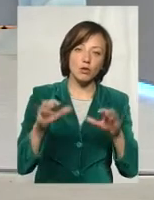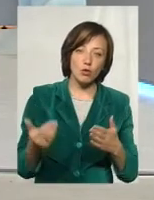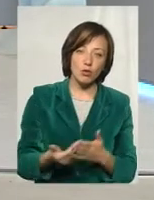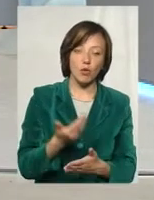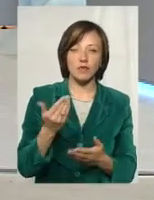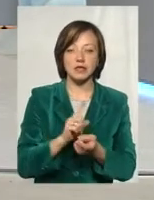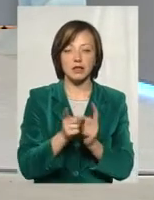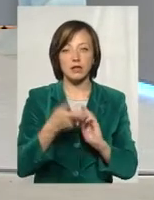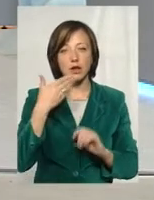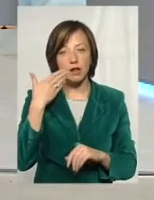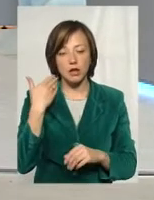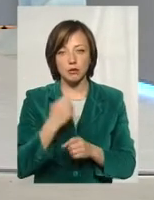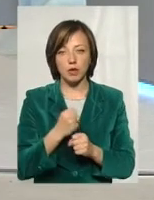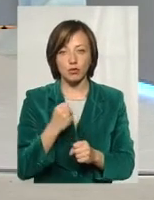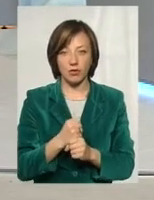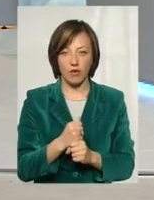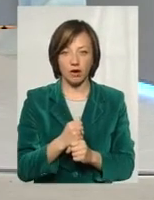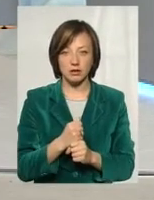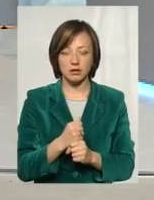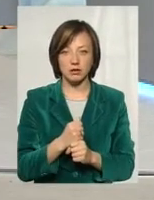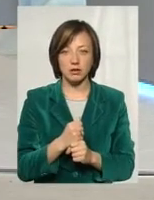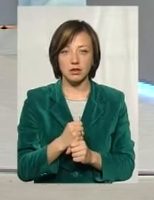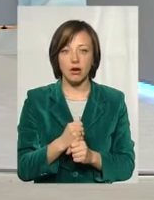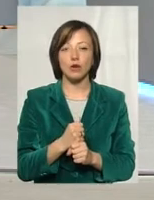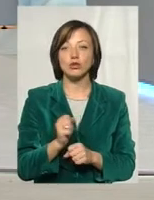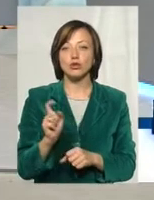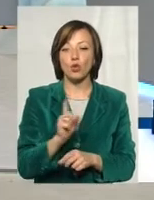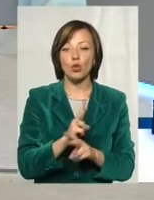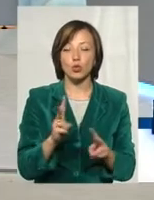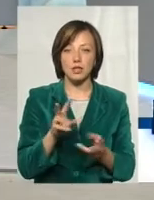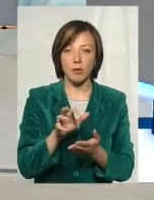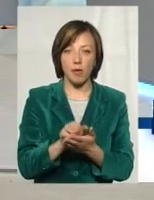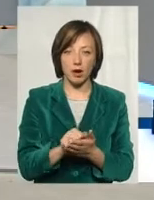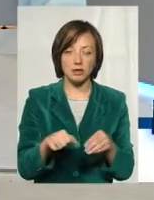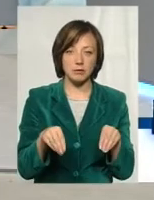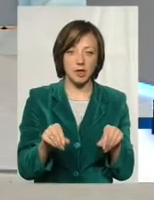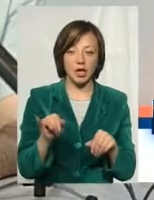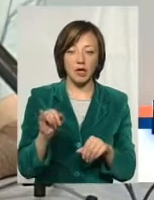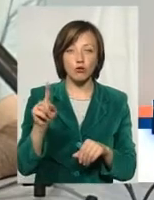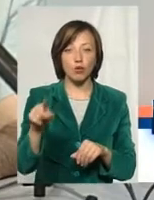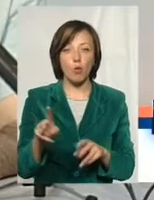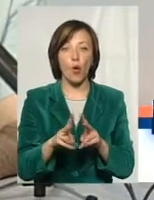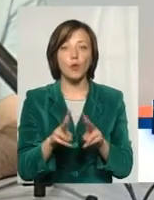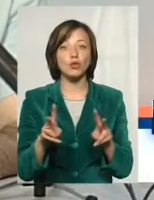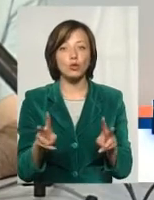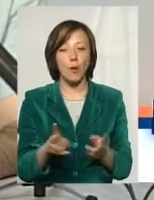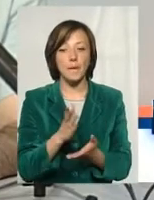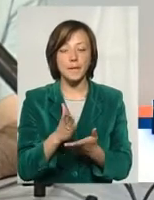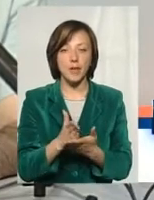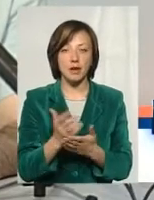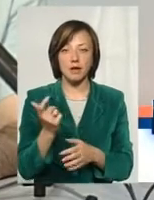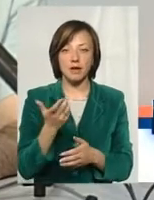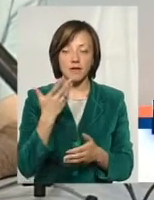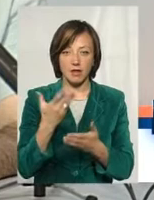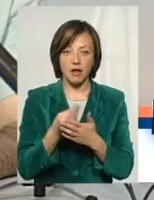стане легше працювати, що тому, хто займається землею, да? І тому, хто має власник